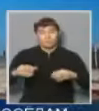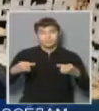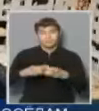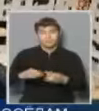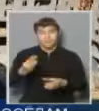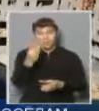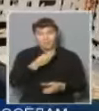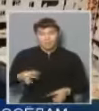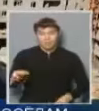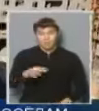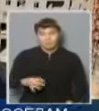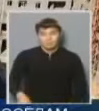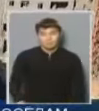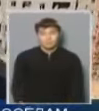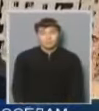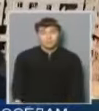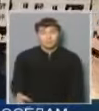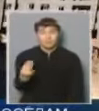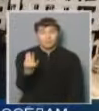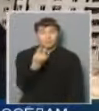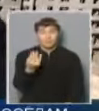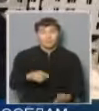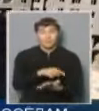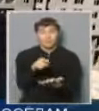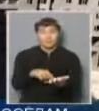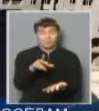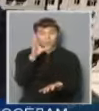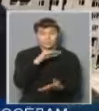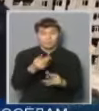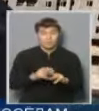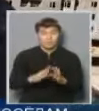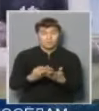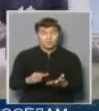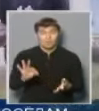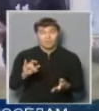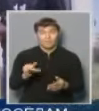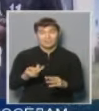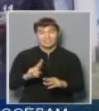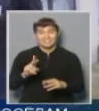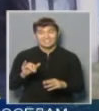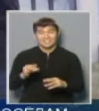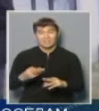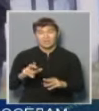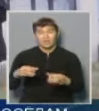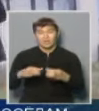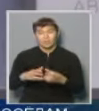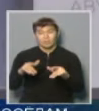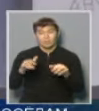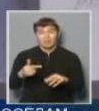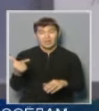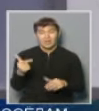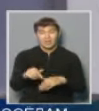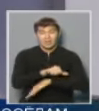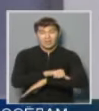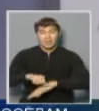по Мангистауской области. По всем интересующим вопросам вы можете обратиться в офис K7 Group, который расположен по